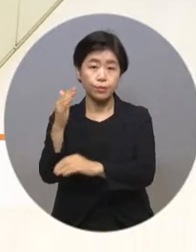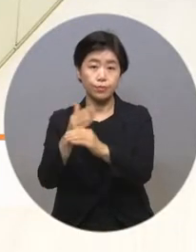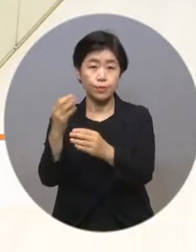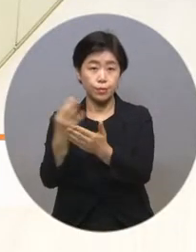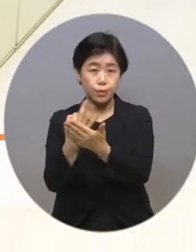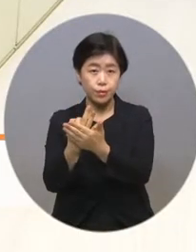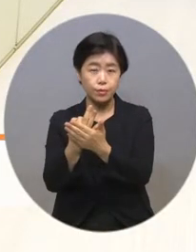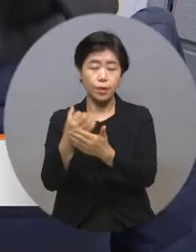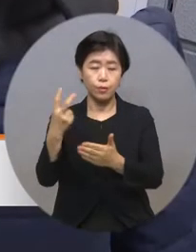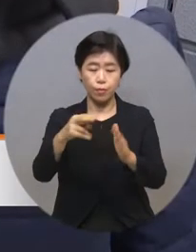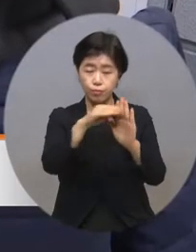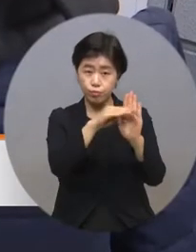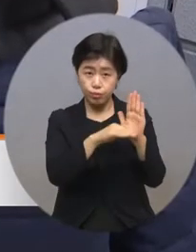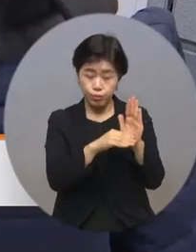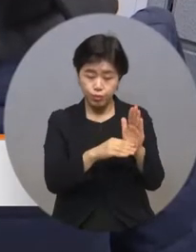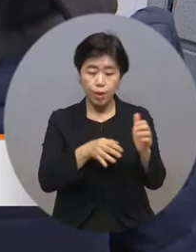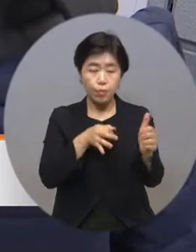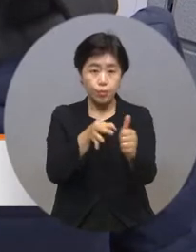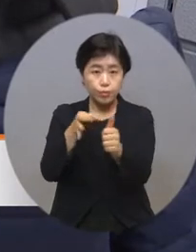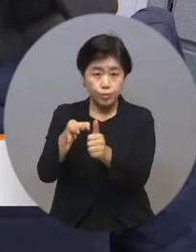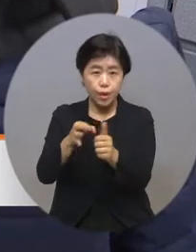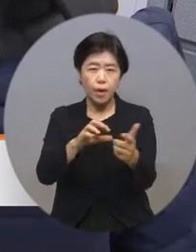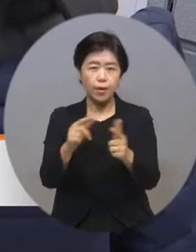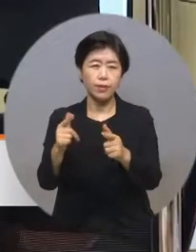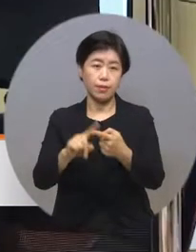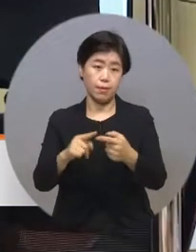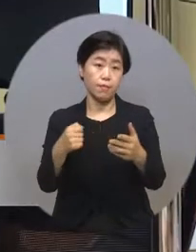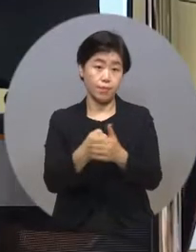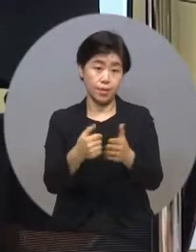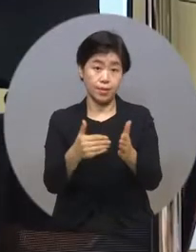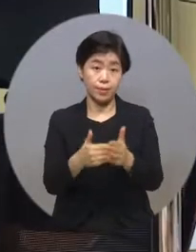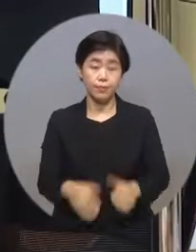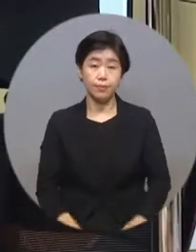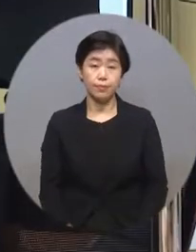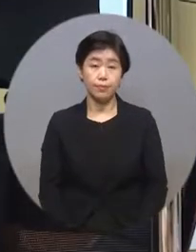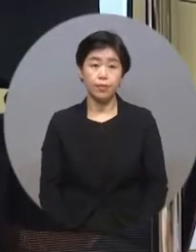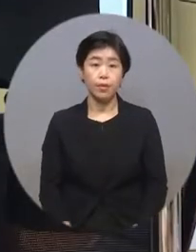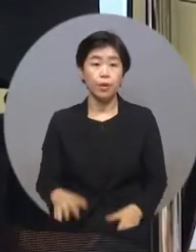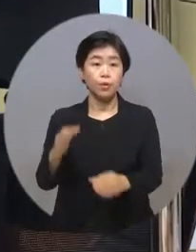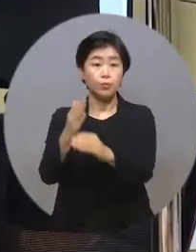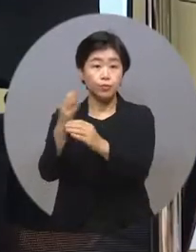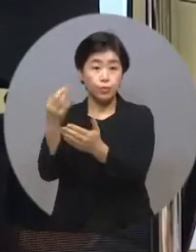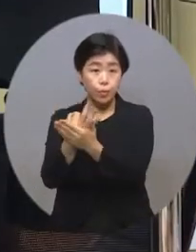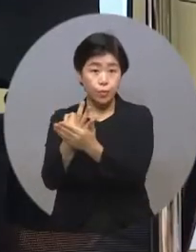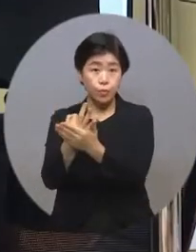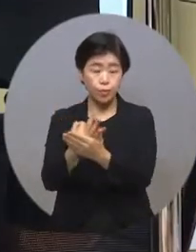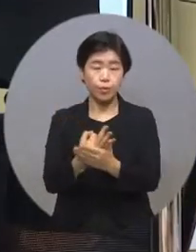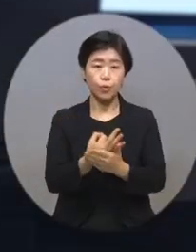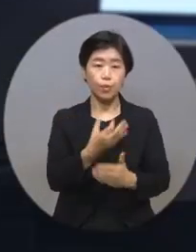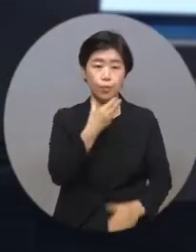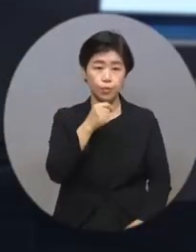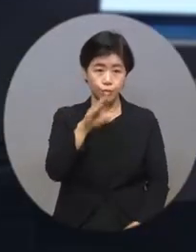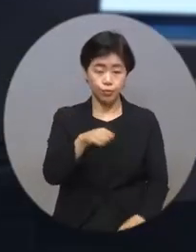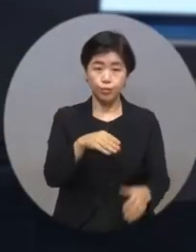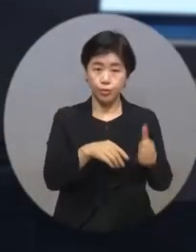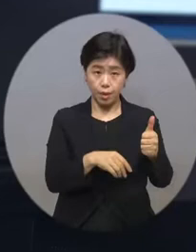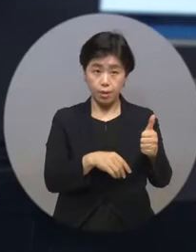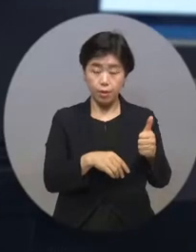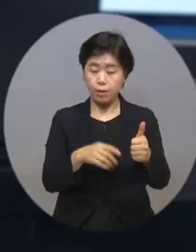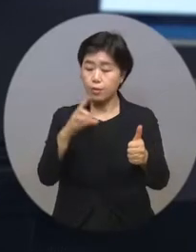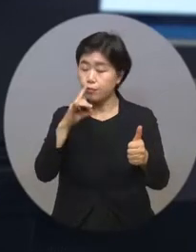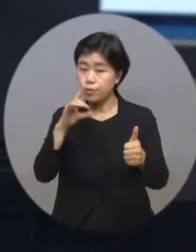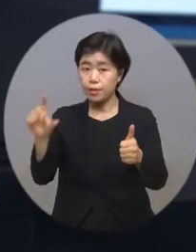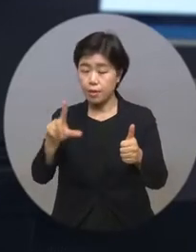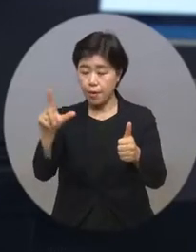기준 최저보장 수준을 심의 의결했습니다. 기준 중위소득은 복지부 장관이 중앙생활보장위원회의 심의와 의결을